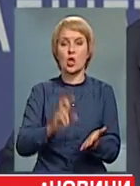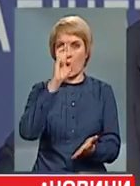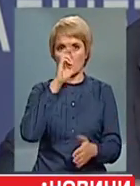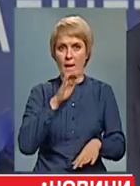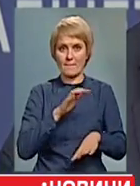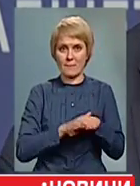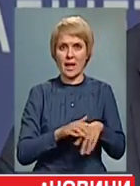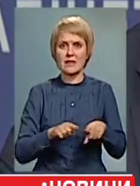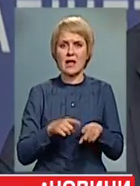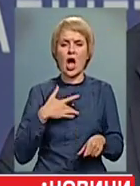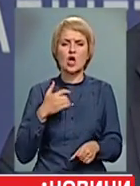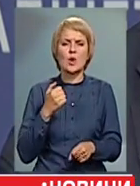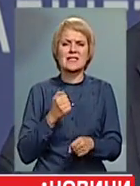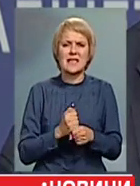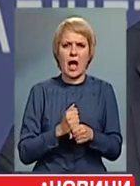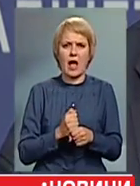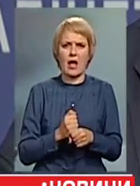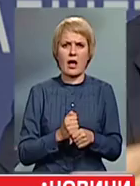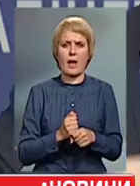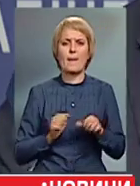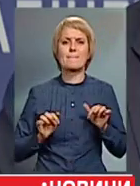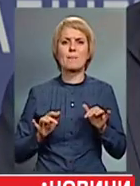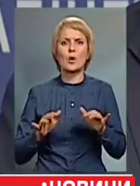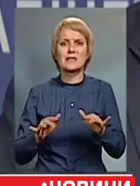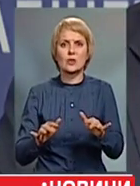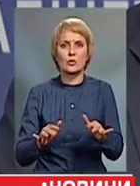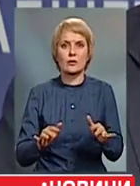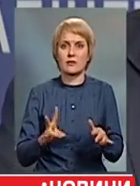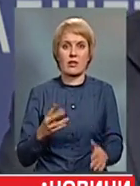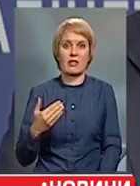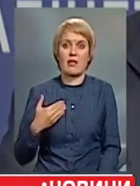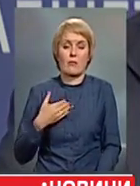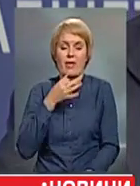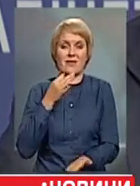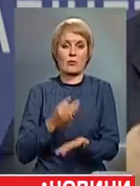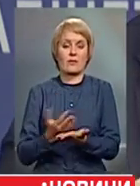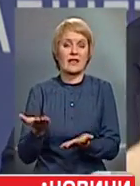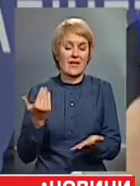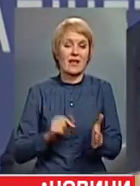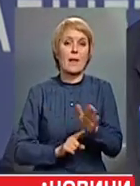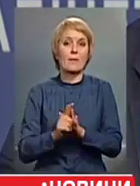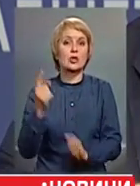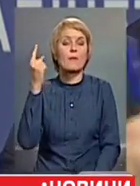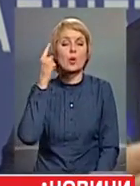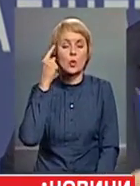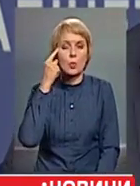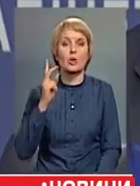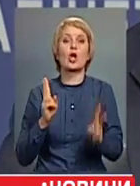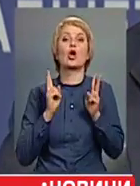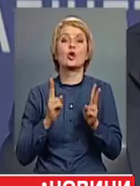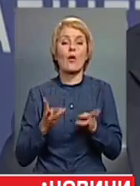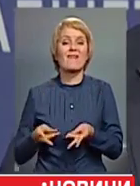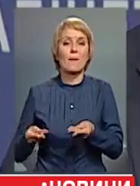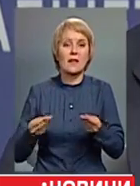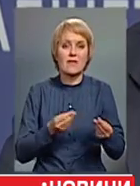Ощадбанку настільки жорстка процедура, це не моя відповідальність. Давайте почнемо думати, а хто